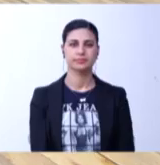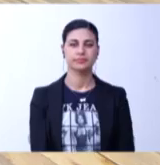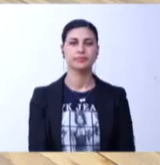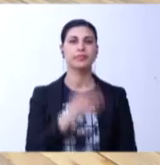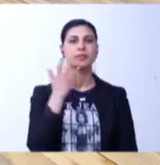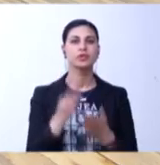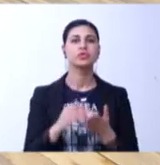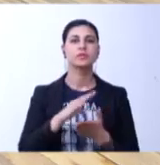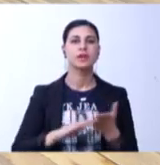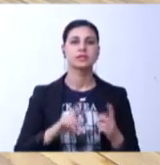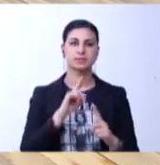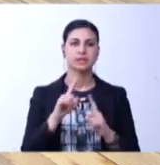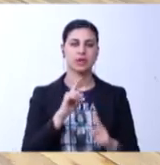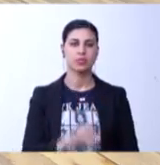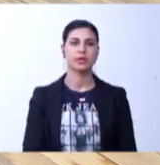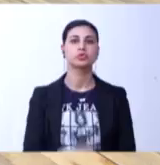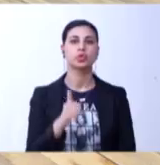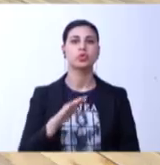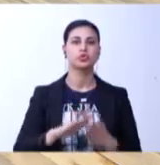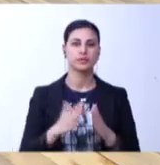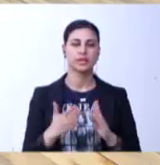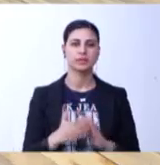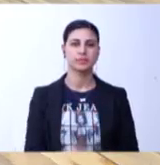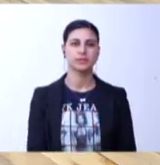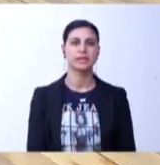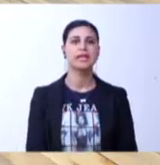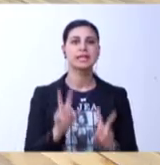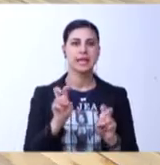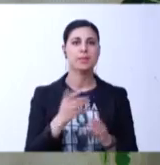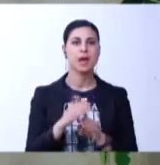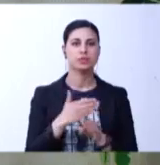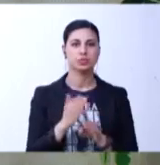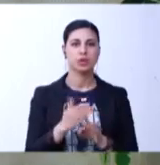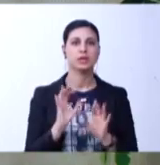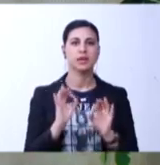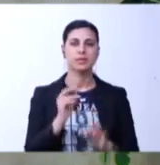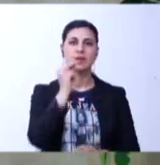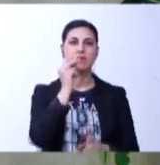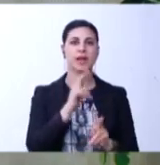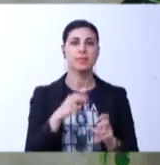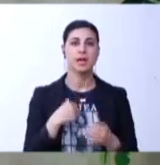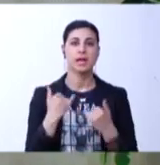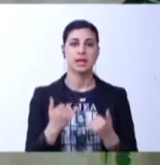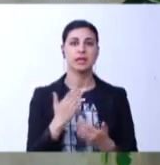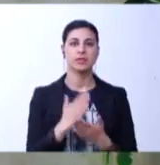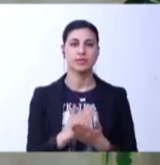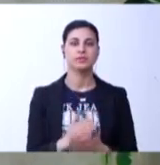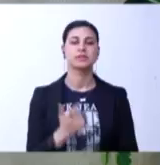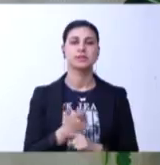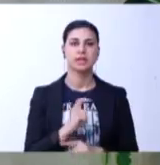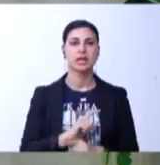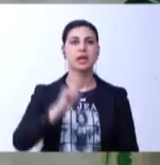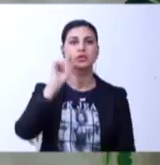ჩვენ ვაგრძელებთ საუბარს, როგორც შევთანხმდით, თემატურად მისადაგებული კვების ბლოკი გვაქვს დღეს.